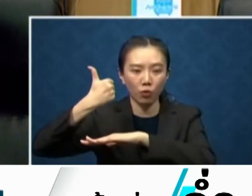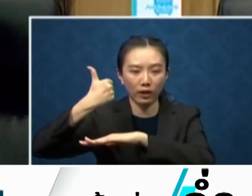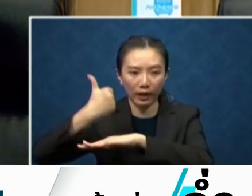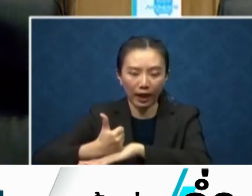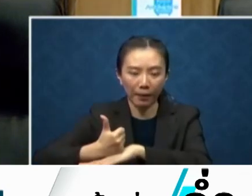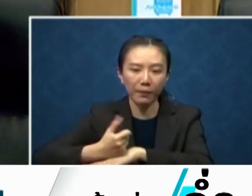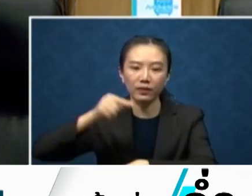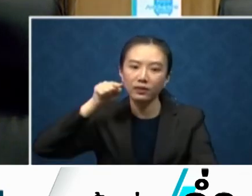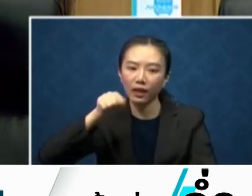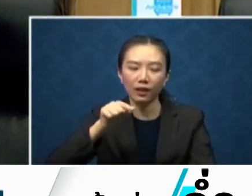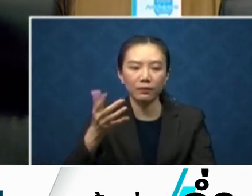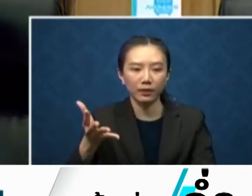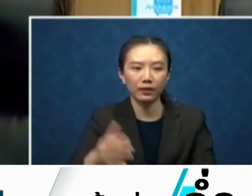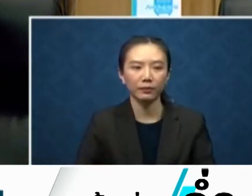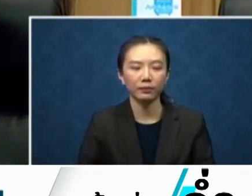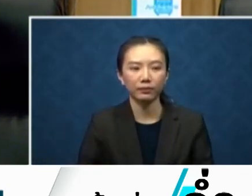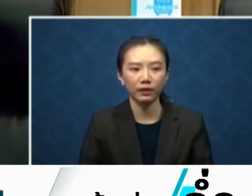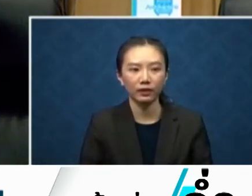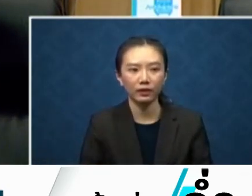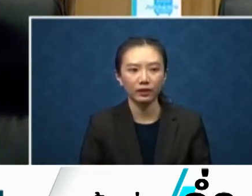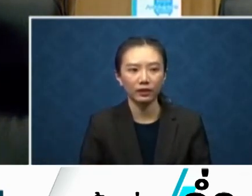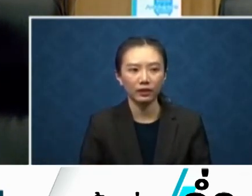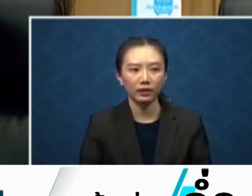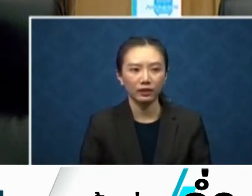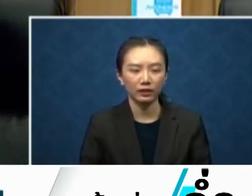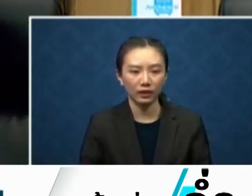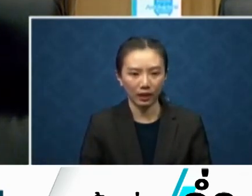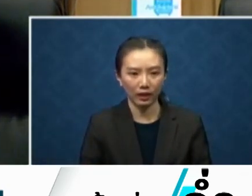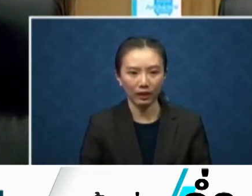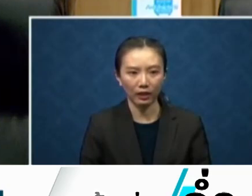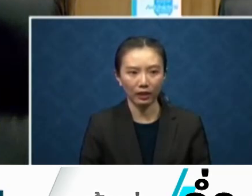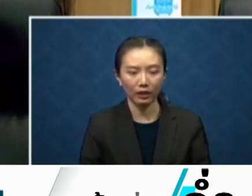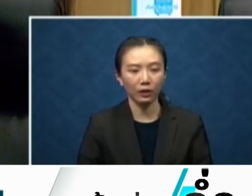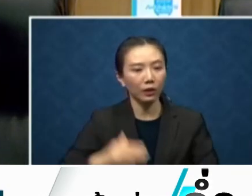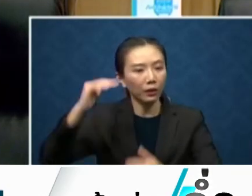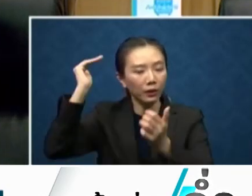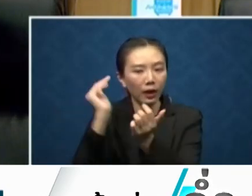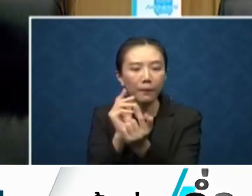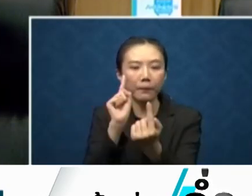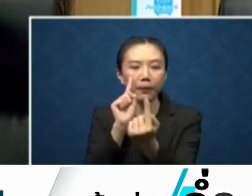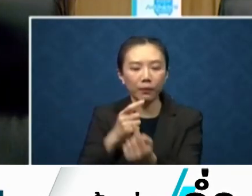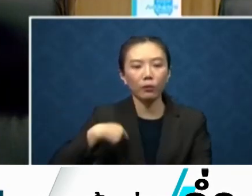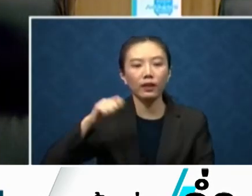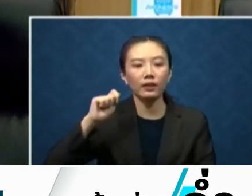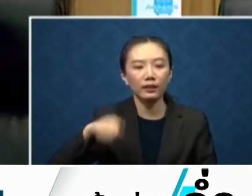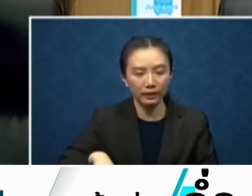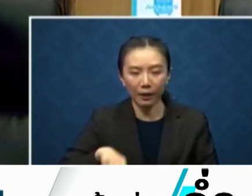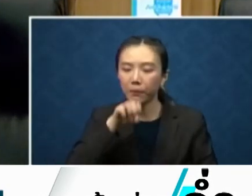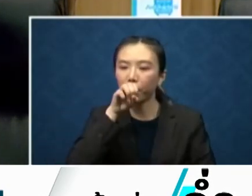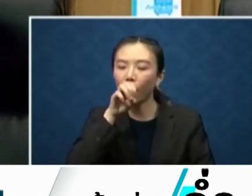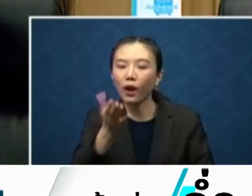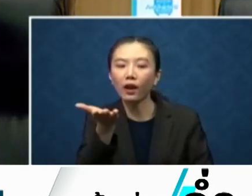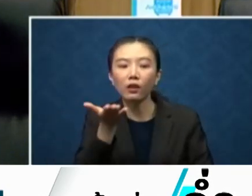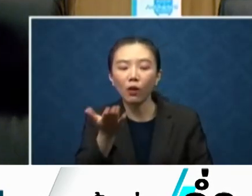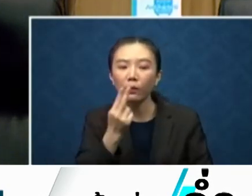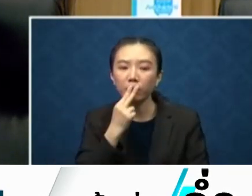สั่งพอสารวัตมานะพงษ์นี้ไปถึงศาลก็ไม่ได้แจ้งว่าจะมาขออ๋อหมายจับบุคคล